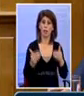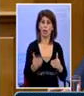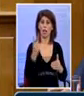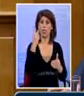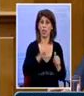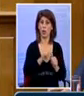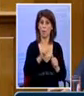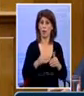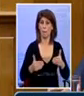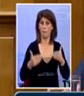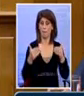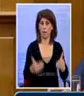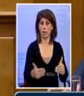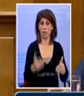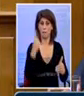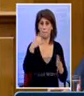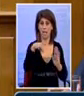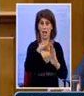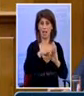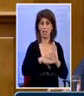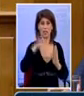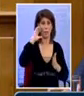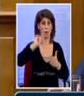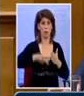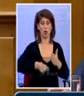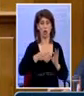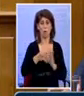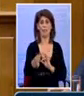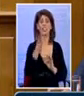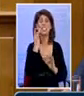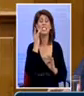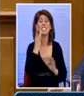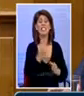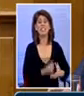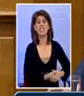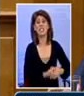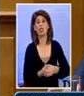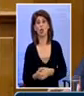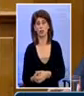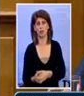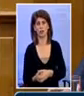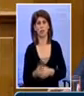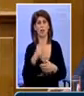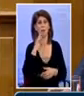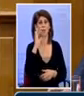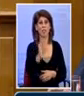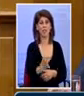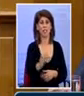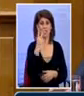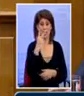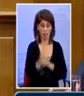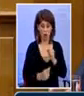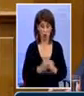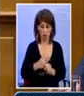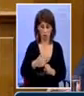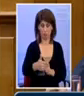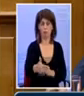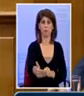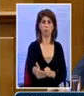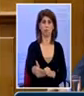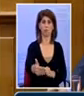μήνες, μία λίστα μνημονιακών μέτρων σκληρής λιτότητας, που θα οδηγούσε στα 2 επόμενα χρόνια